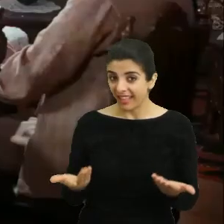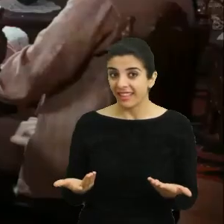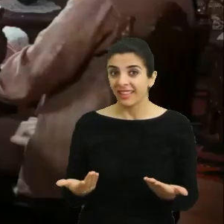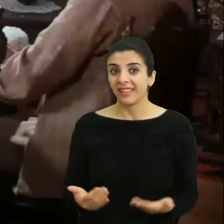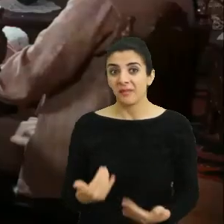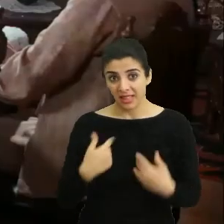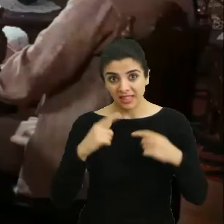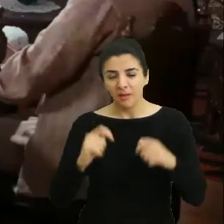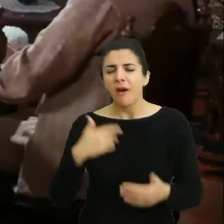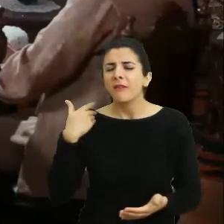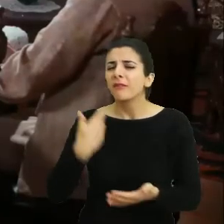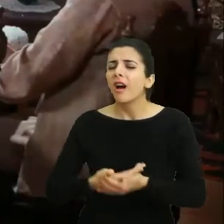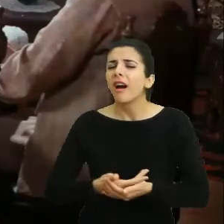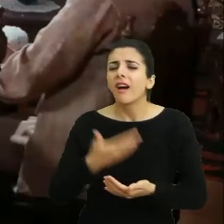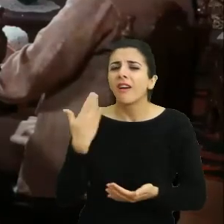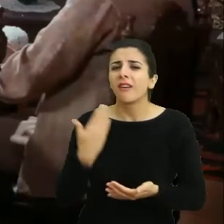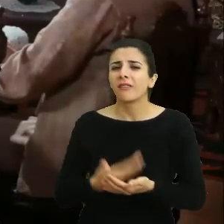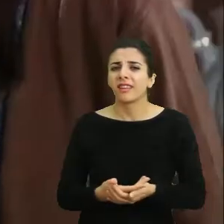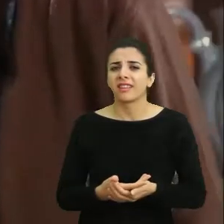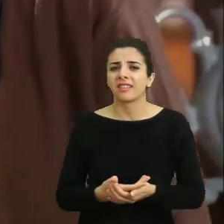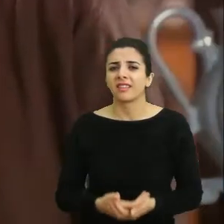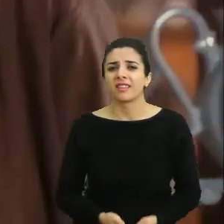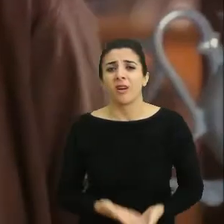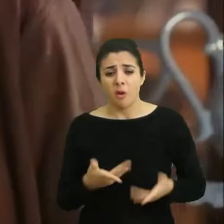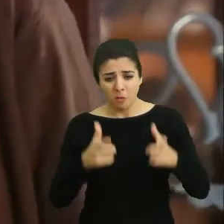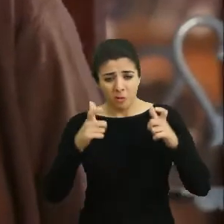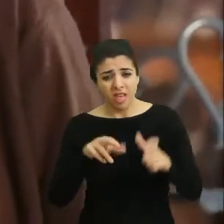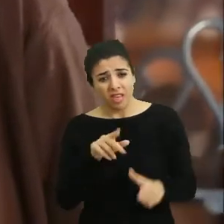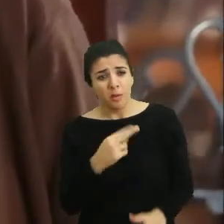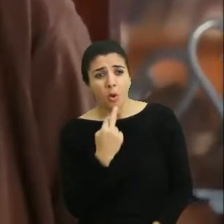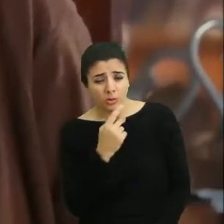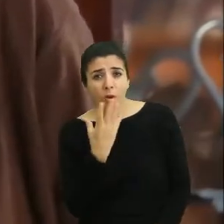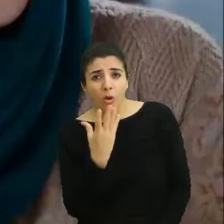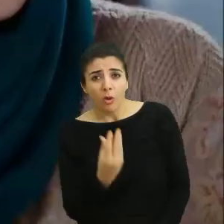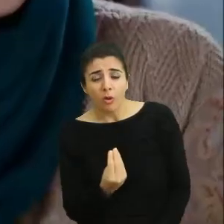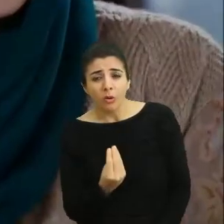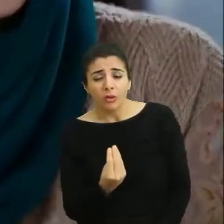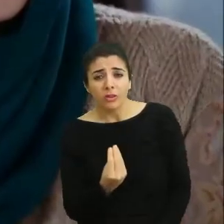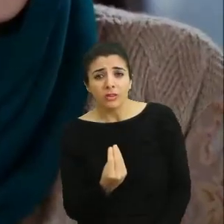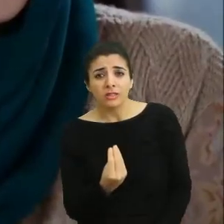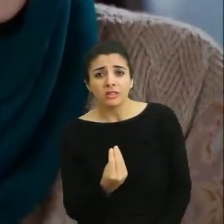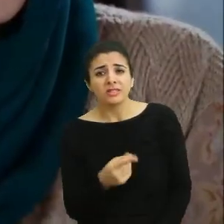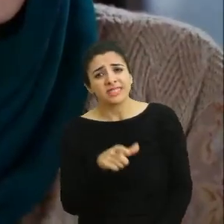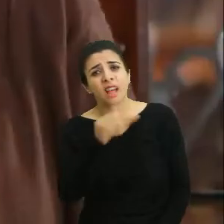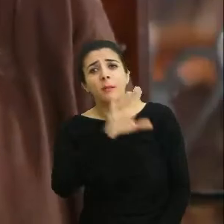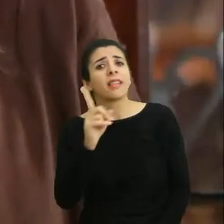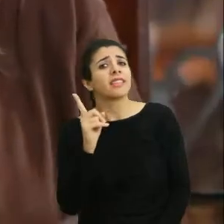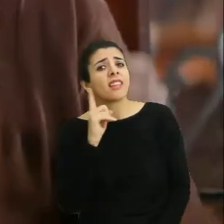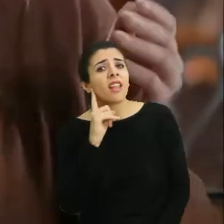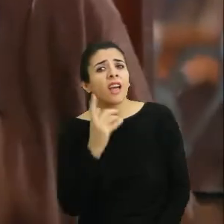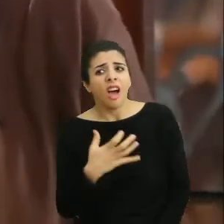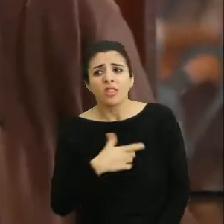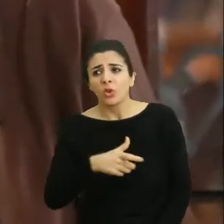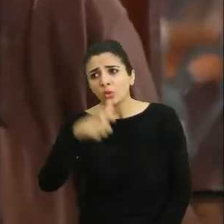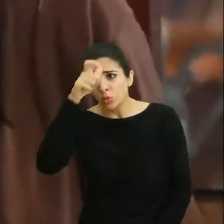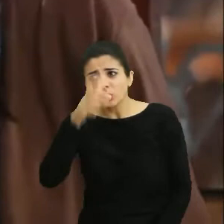Ana. Baba. Burada zamanki gibi konuşursan anam. Seni dinleyen bildiği